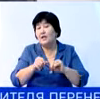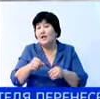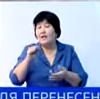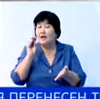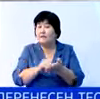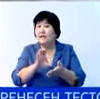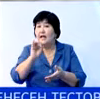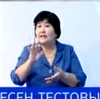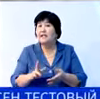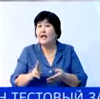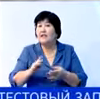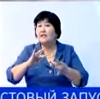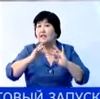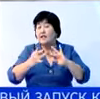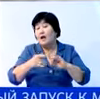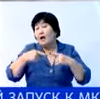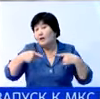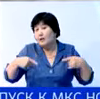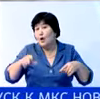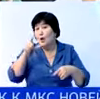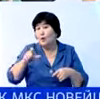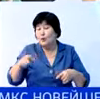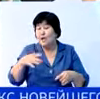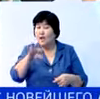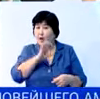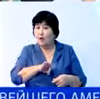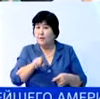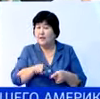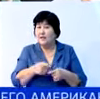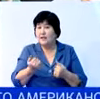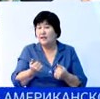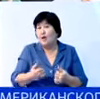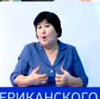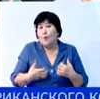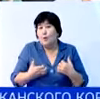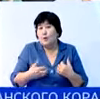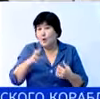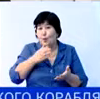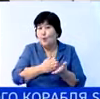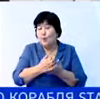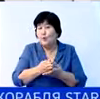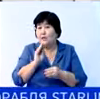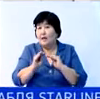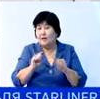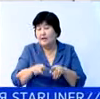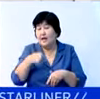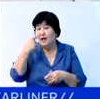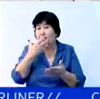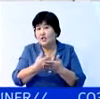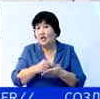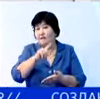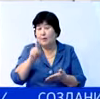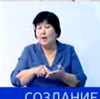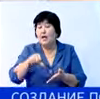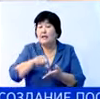выкладок в социальных сетях. Отдельные люди, по его словам, используют сеть для устрашения госслужащих и решения своих личных вопросов.